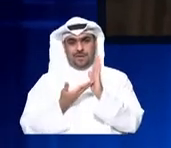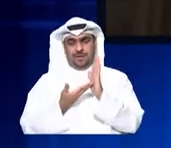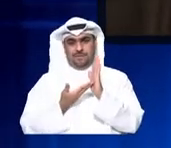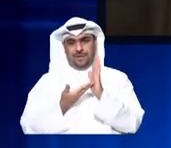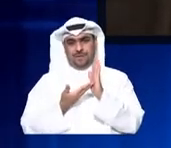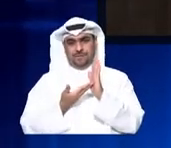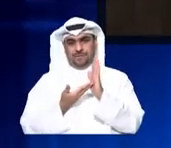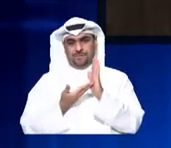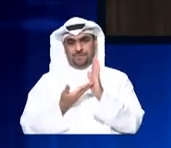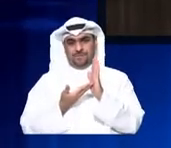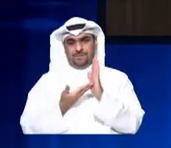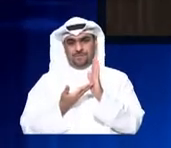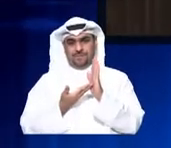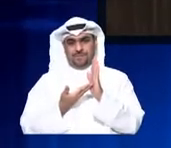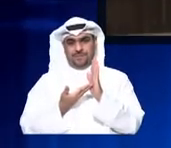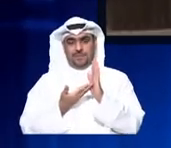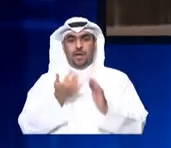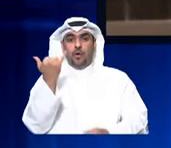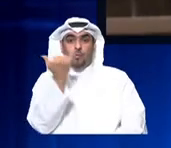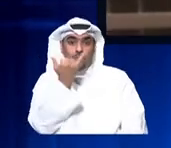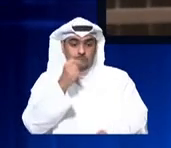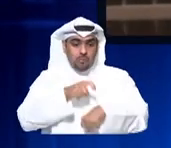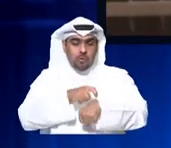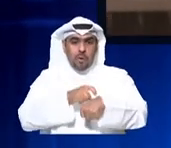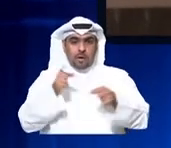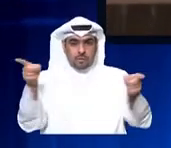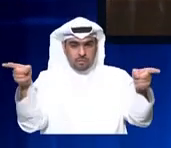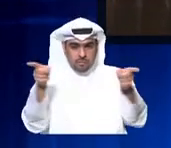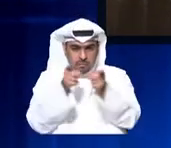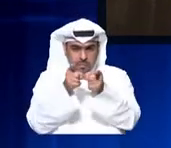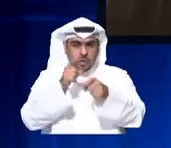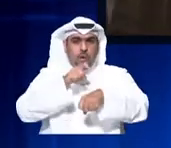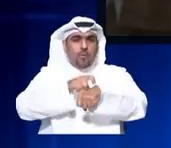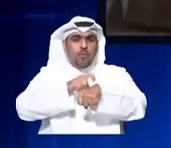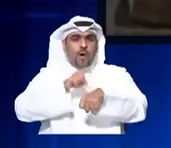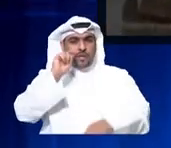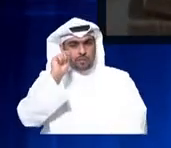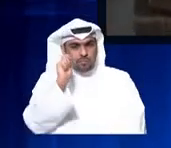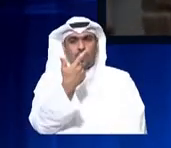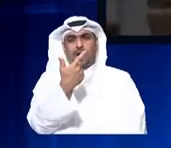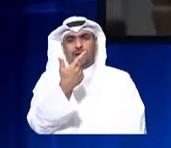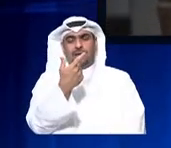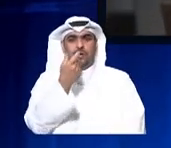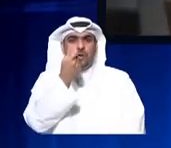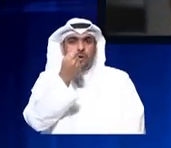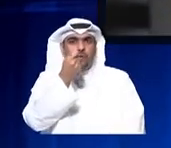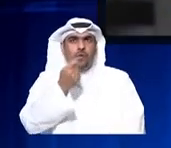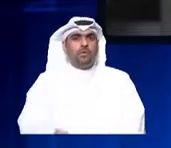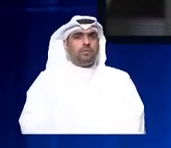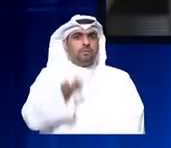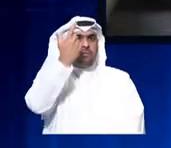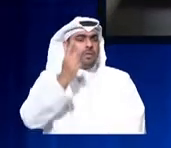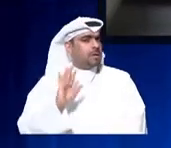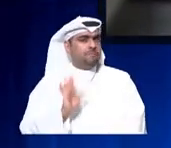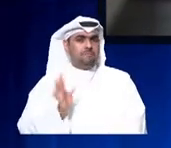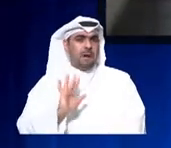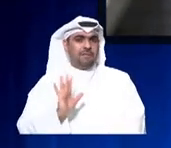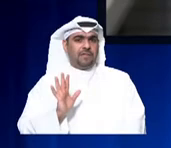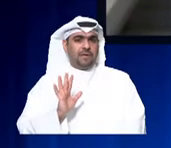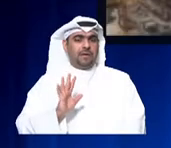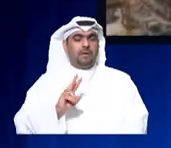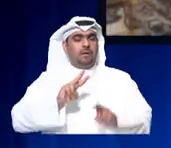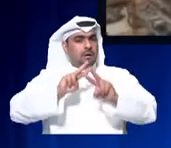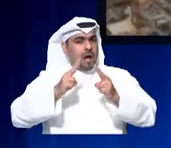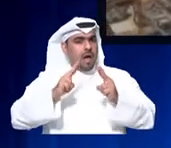للعملائها بما يضمن الكفاءة والسرعة وخفض الكلفة، بدءا من تطوير البنى التحتية